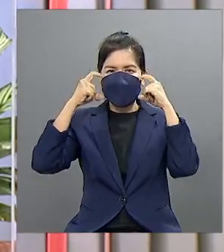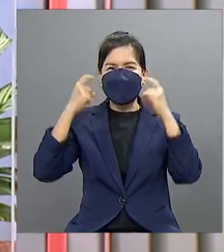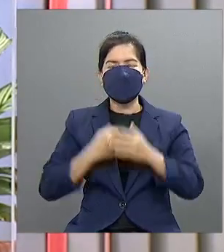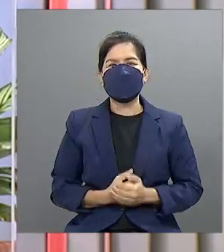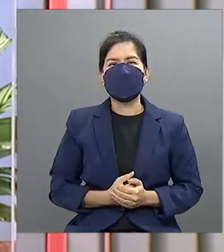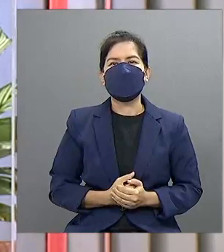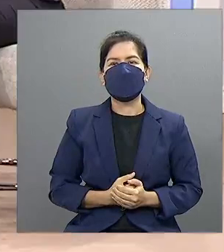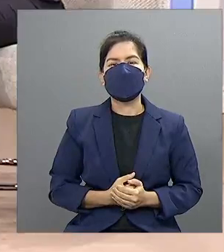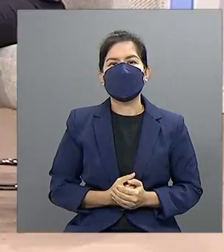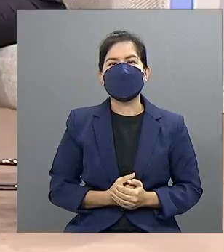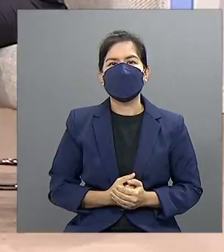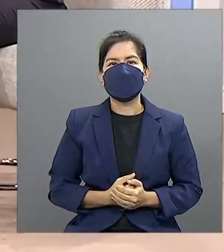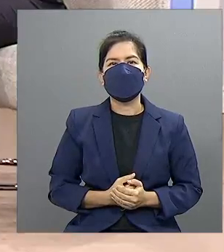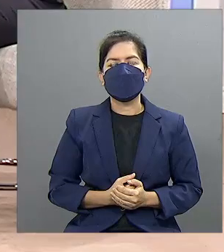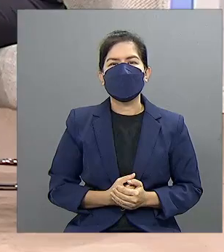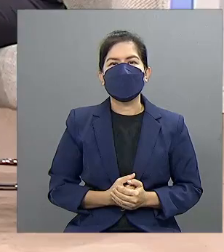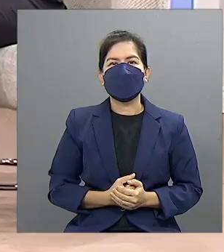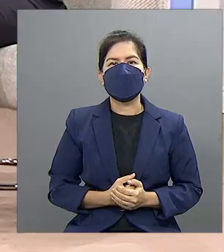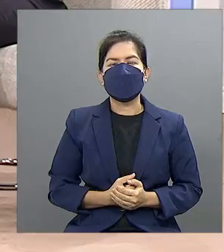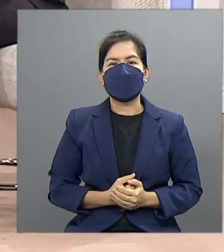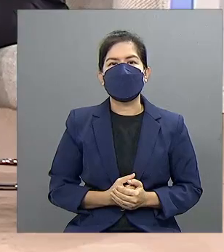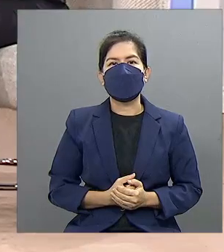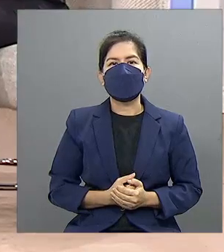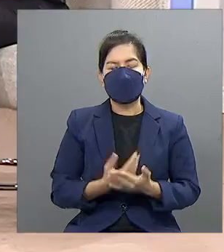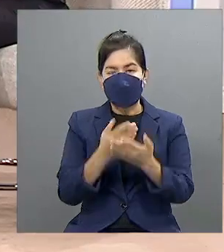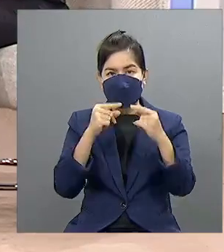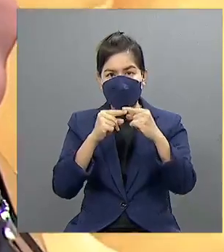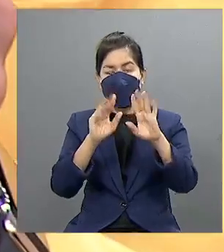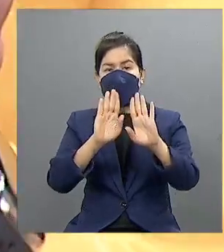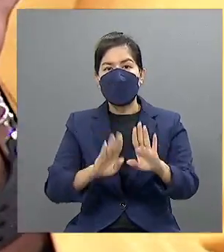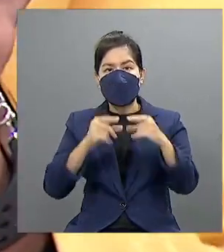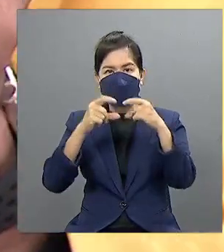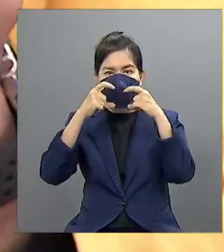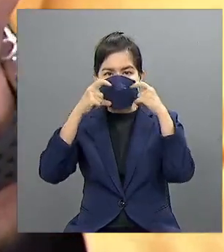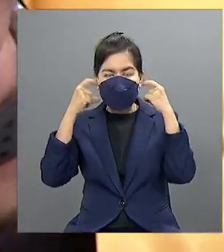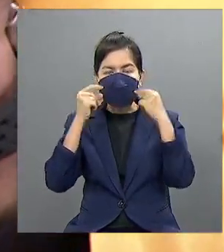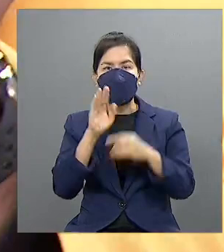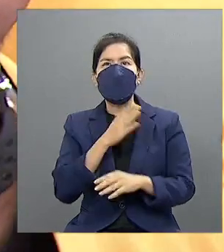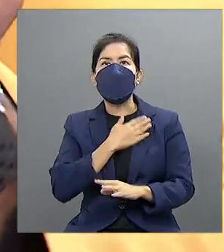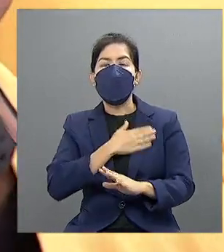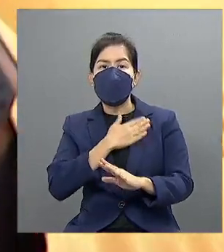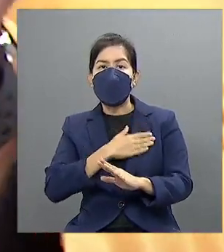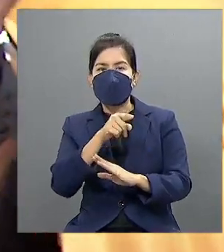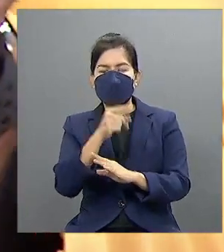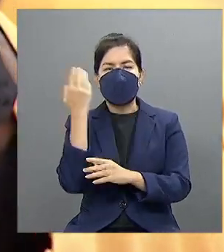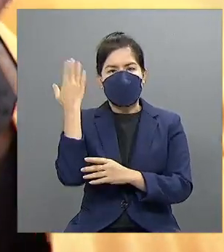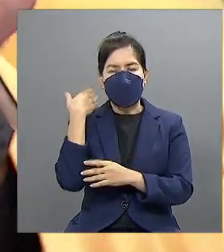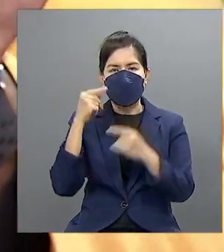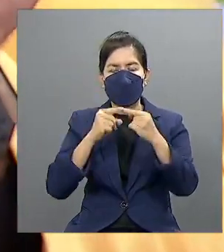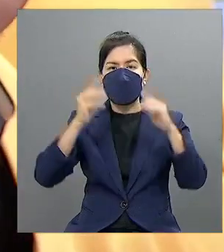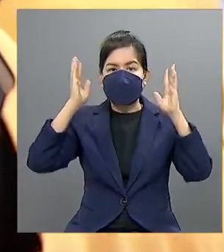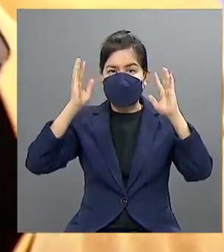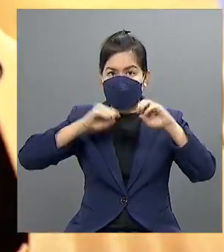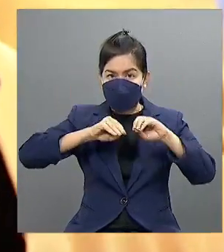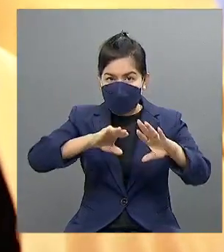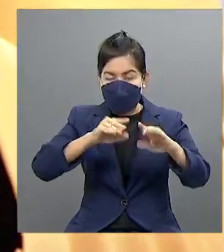ผมขออนุญาตหยิบให้ดูเนี่ยนะคือหน้ากากผ้าเนี่ยตอนนั้นจำได้เลยตอนออกมาใหม่ๆที่รณรงค์ให้ใช้กันเนี่ย ก็ต้องมีแบบเนื้อผ้าเป็นยังไงใ